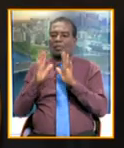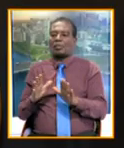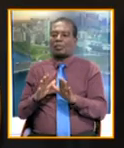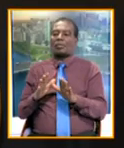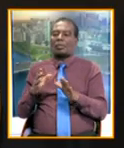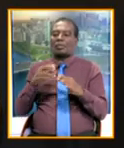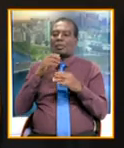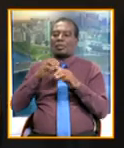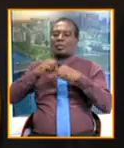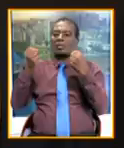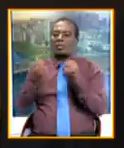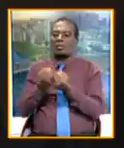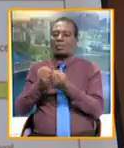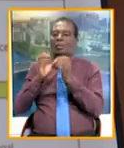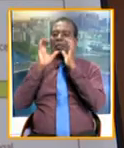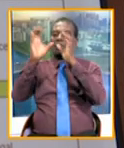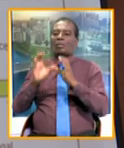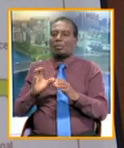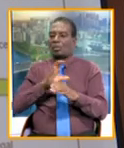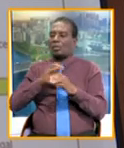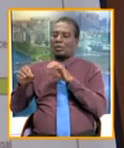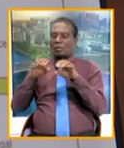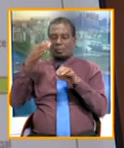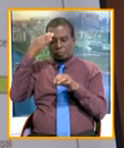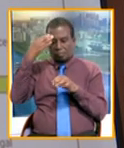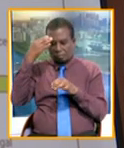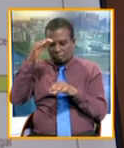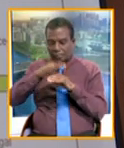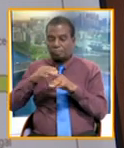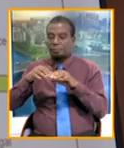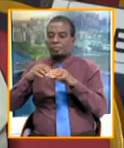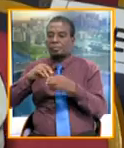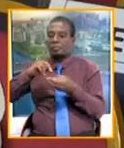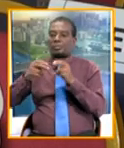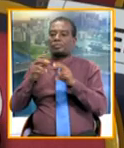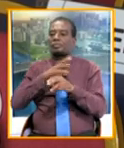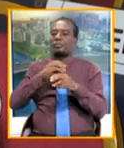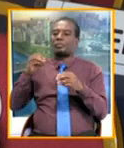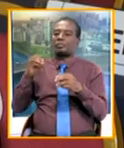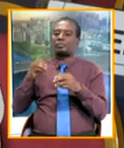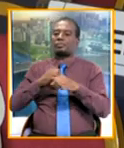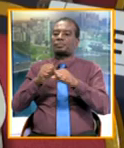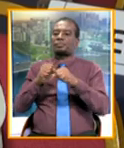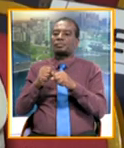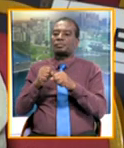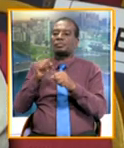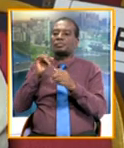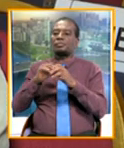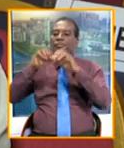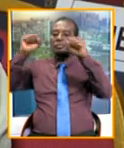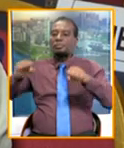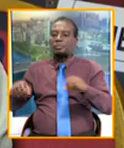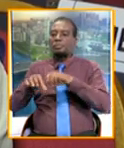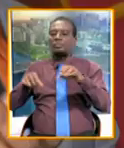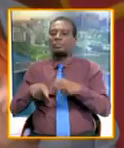public, société civile, se concertent sur l'élaboration de nouvelles stratégies numériques et cybersécurité. Ces stratégies